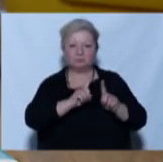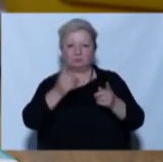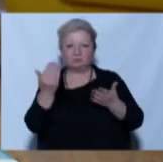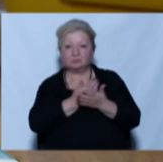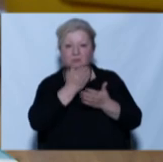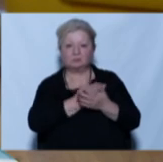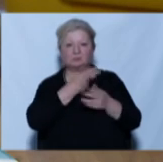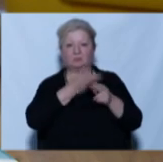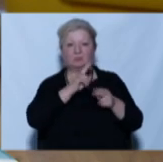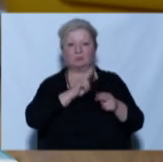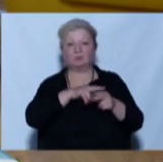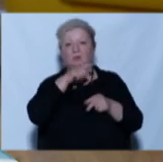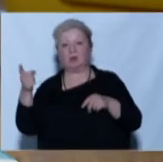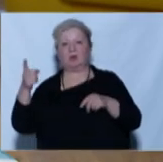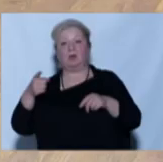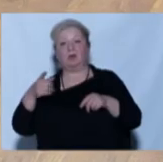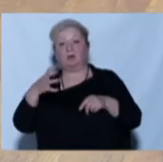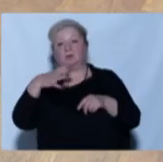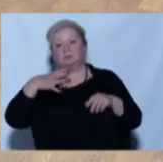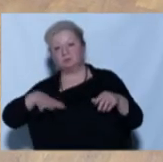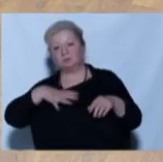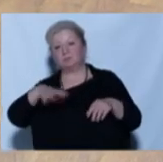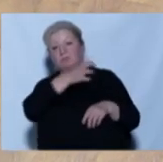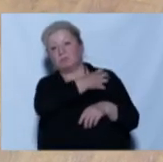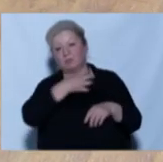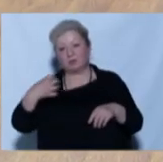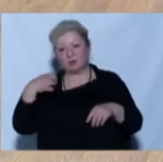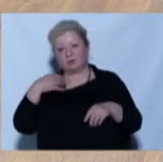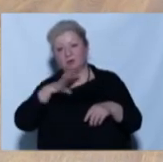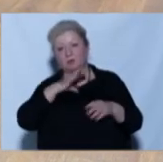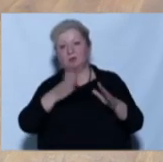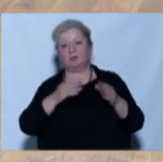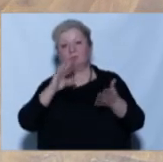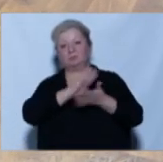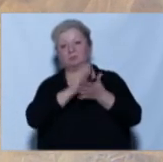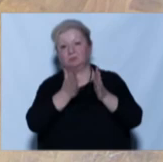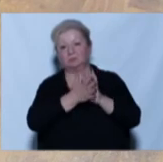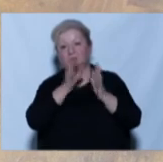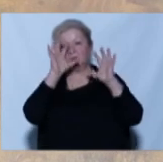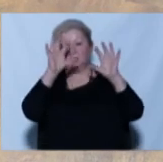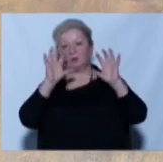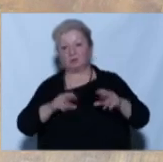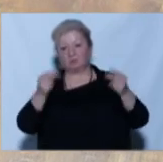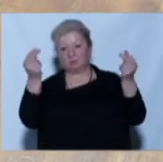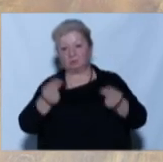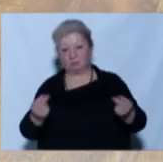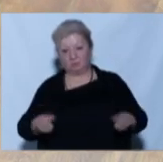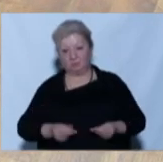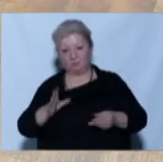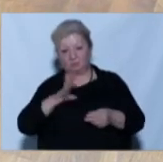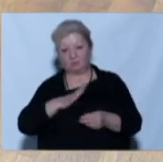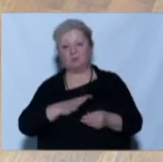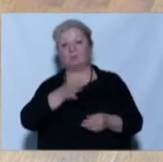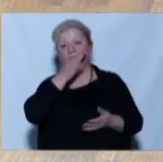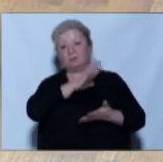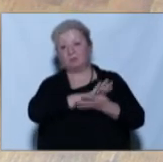თალიშის ხანმაც, ისევე როგორც ერეკლემ, რუსეთთან ურთიერთობის ტრაქტატს მოაწერა ხელი. ამის შემდეგ